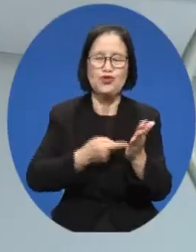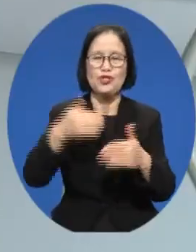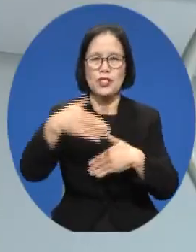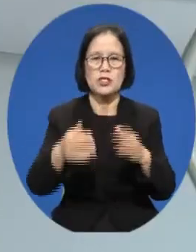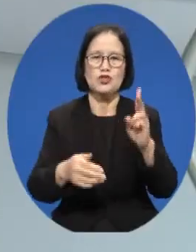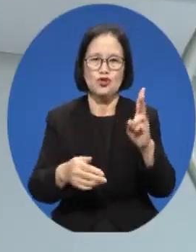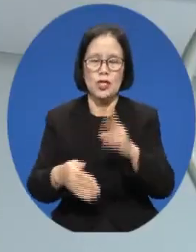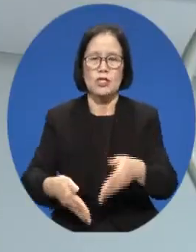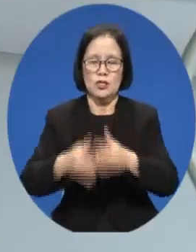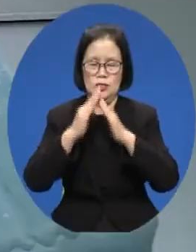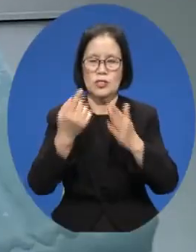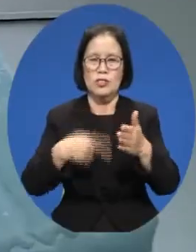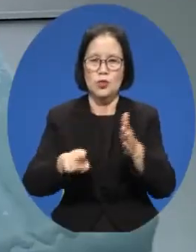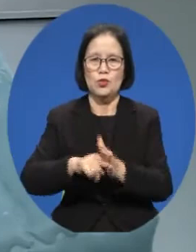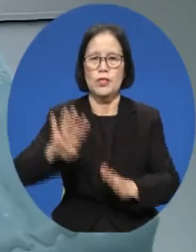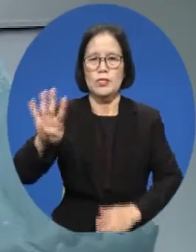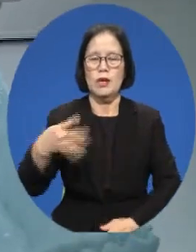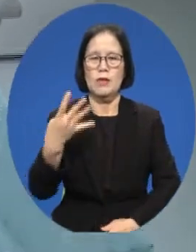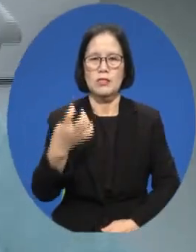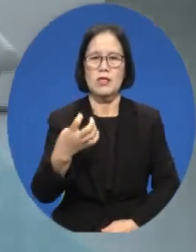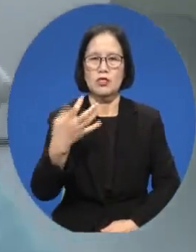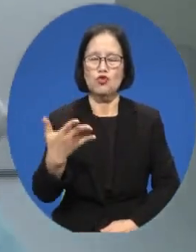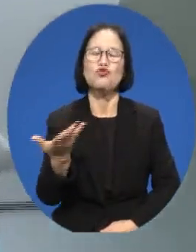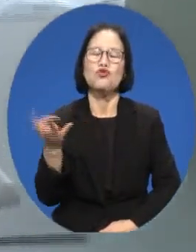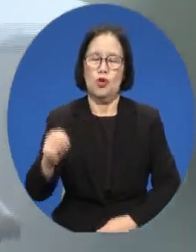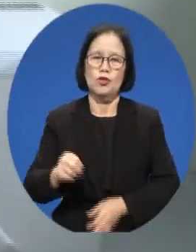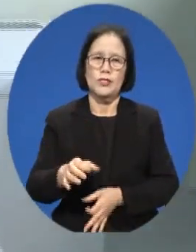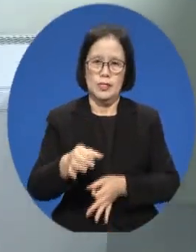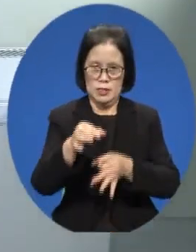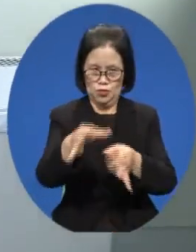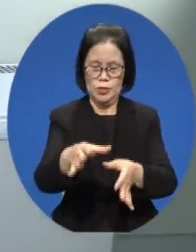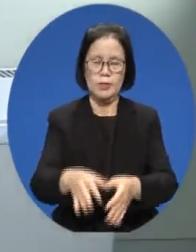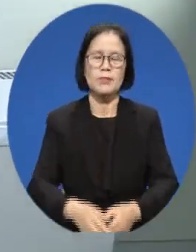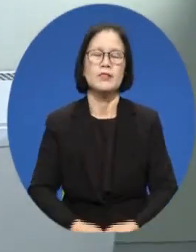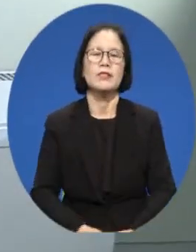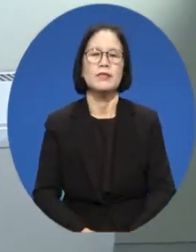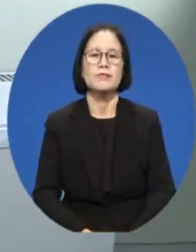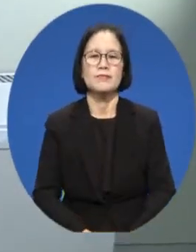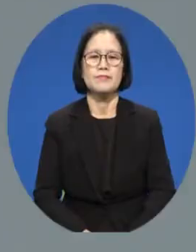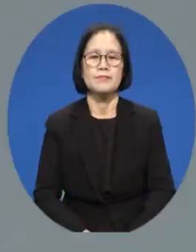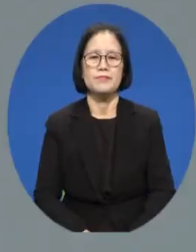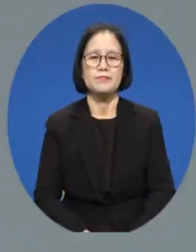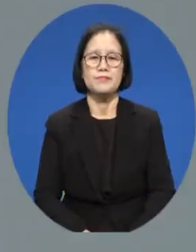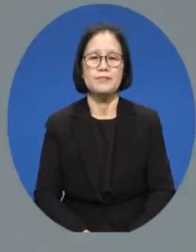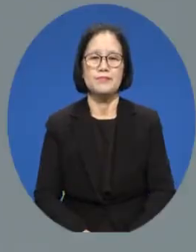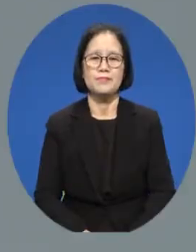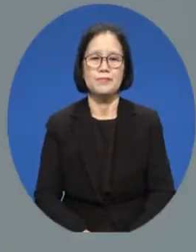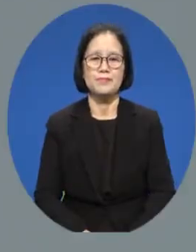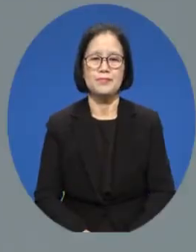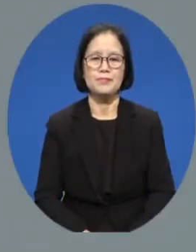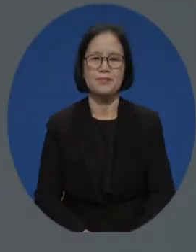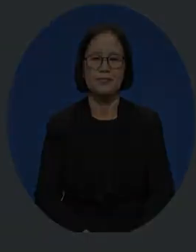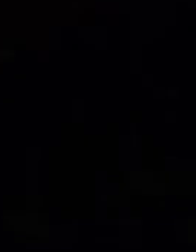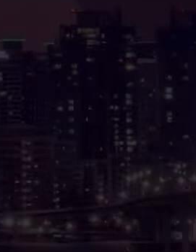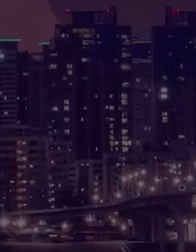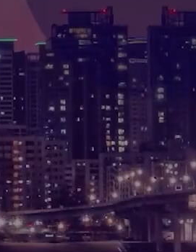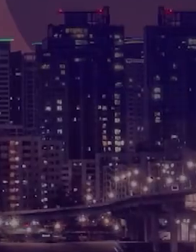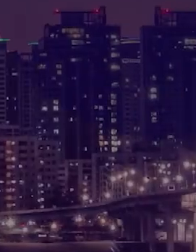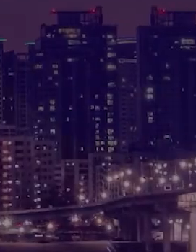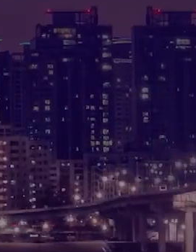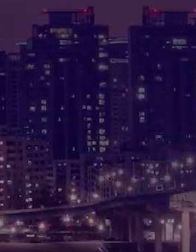등의 설치를 위해 440 9억 원이 지원됩니다 obs 뉴스 유승희 어립니다